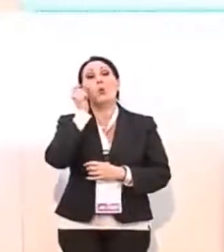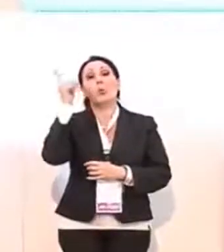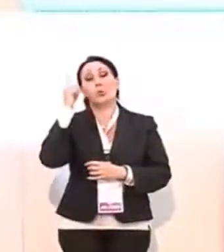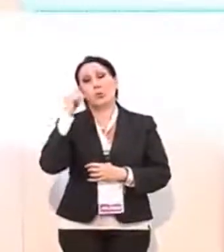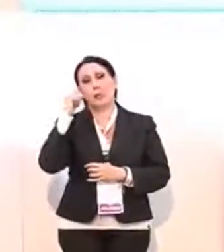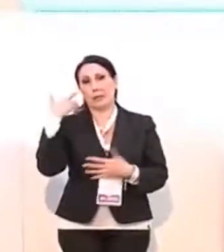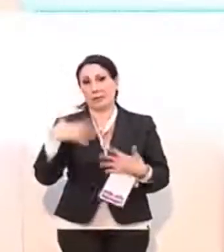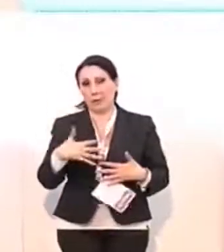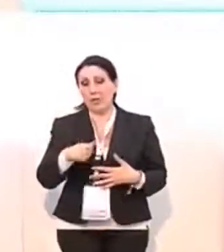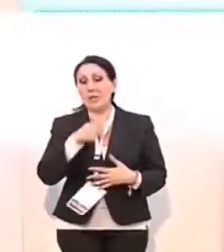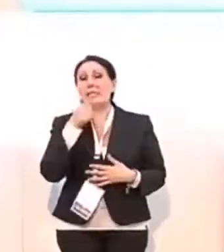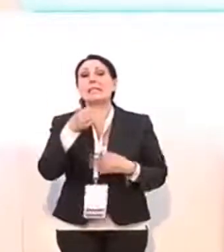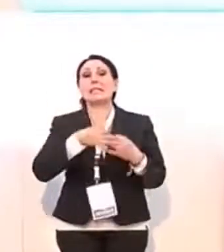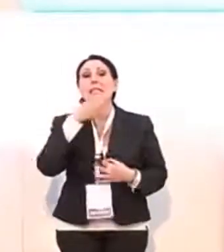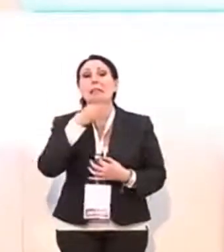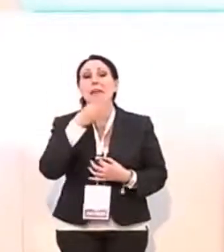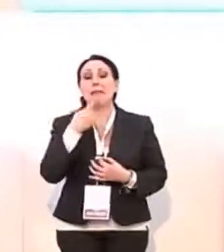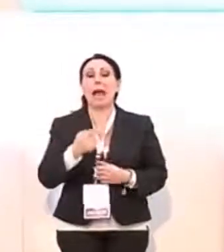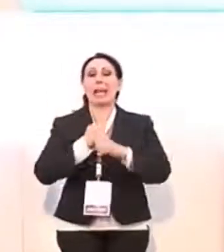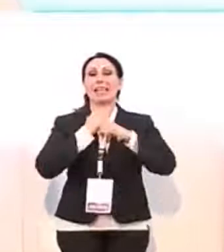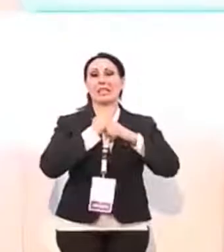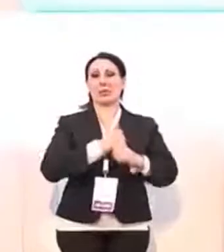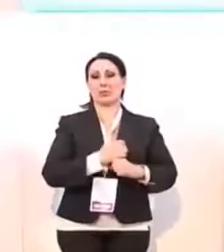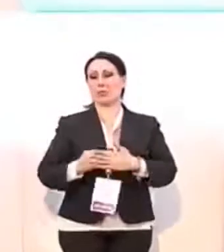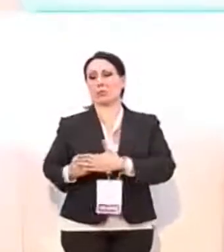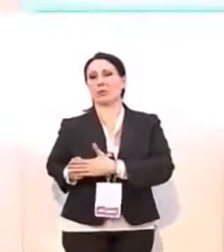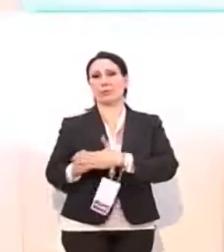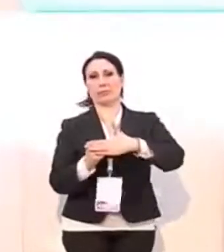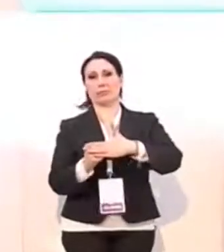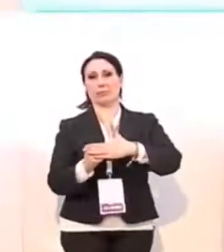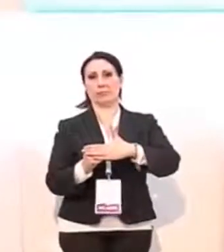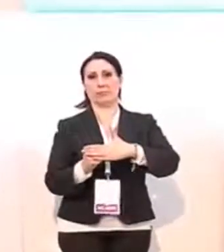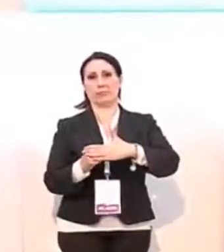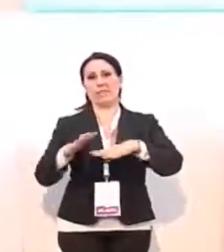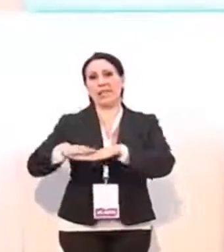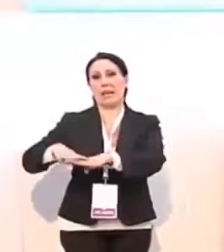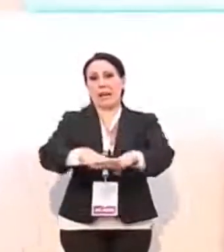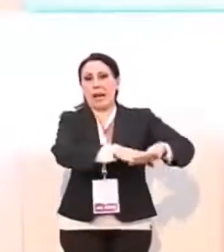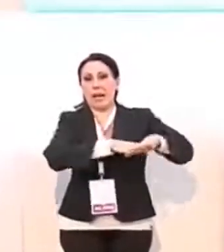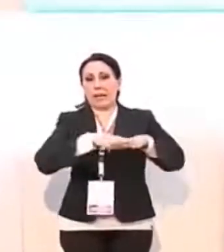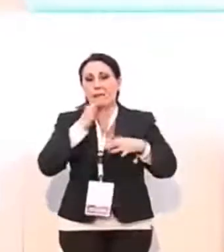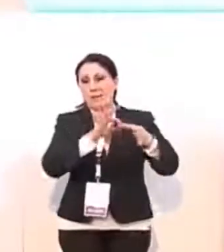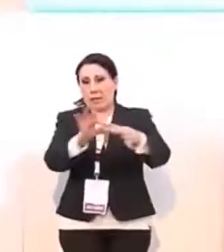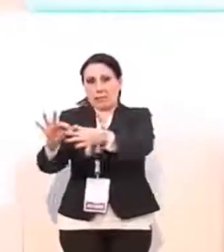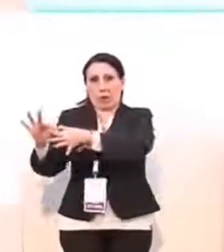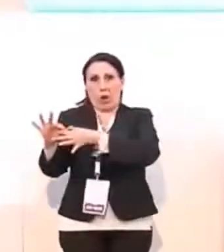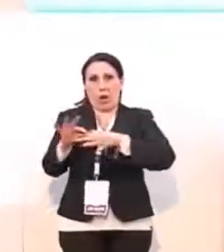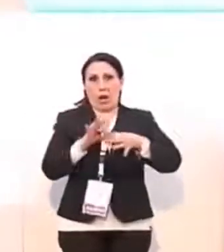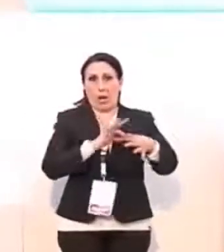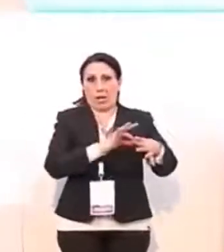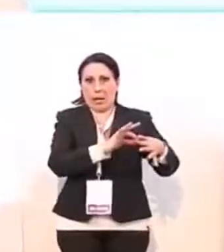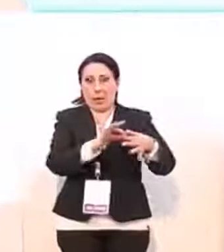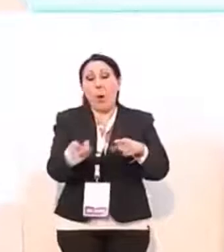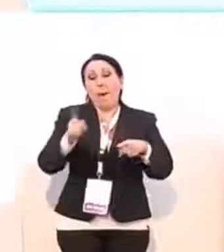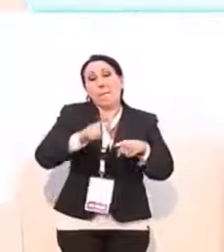violenza significa avere delle istituzioni che lavorano in rete, significa avere delle istituzioni e anche una